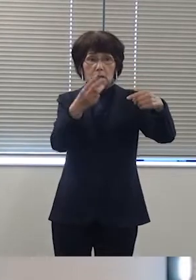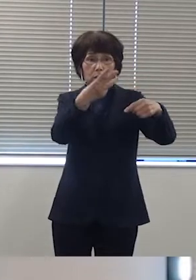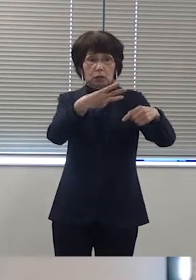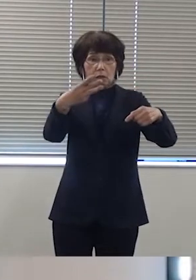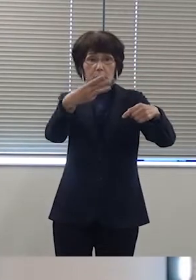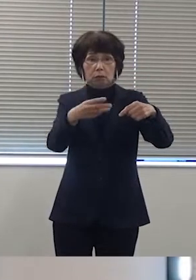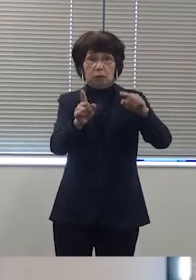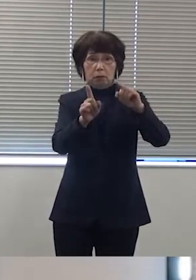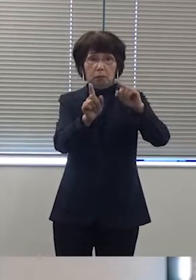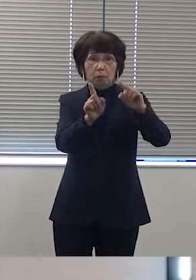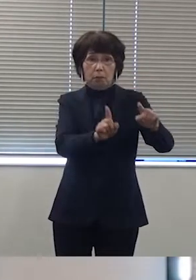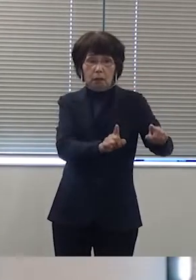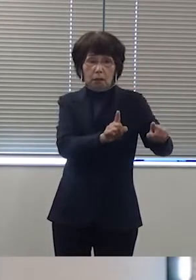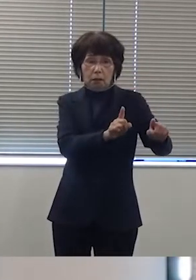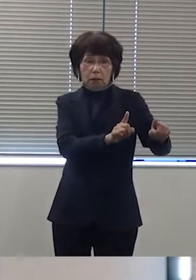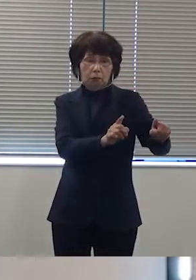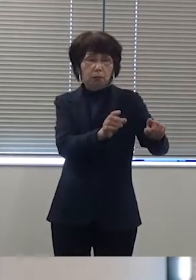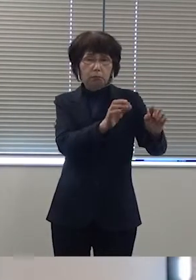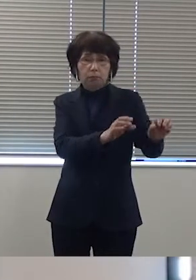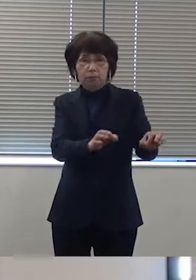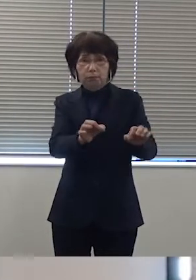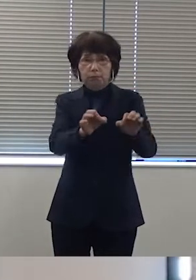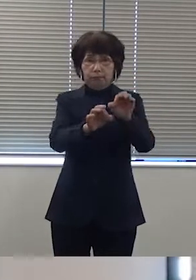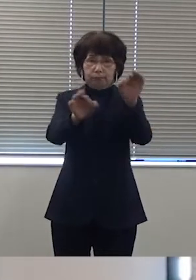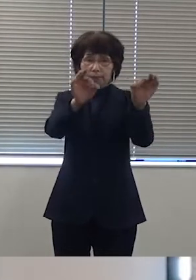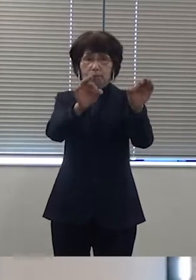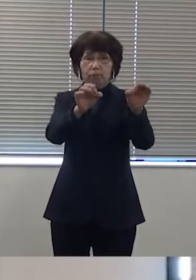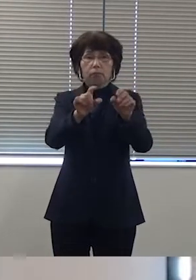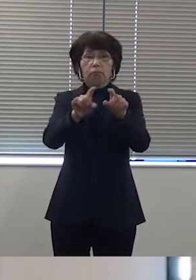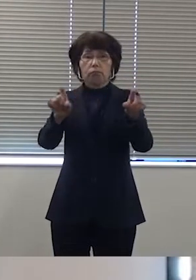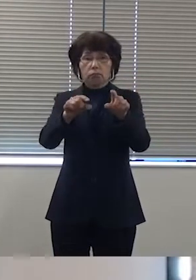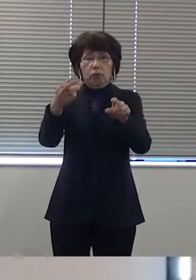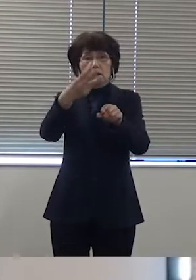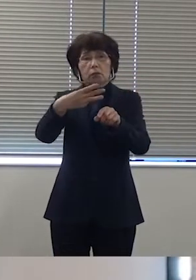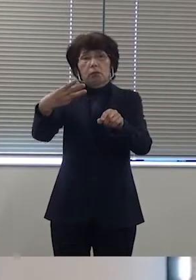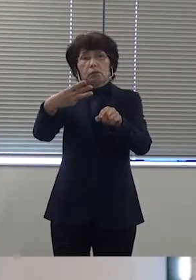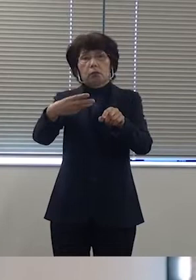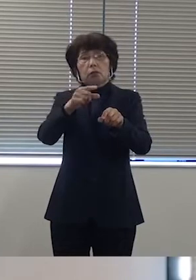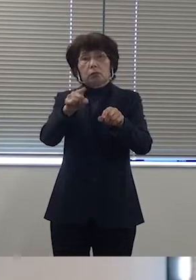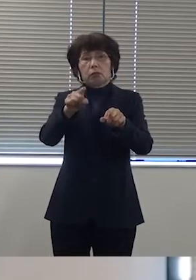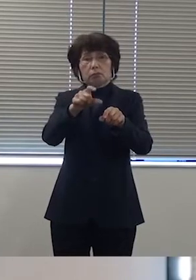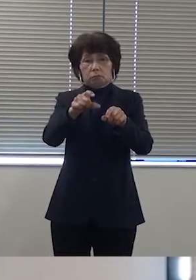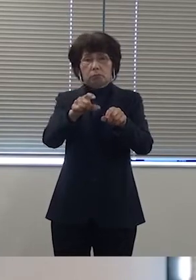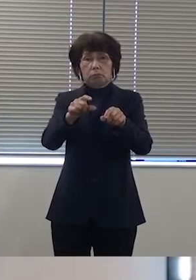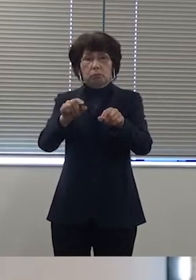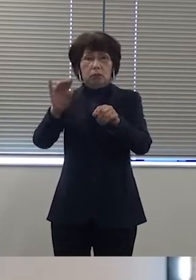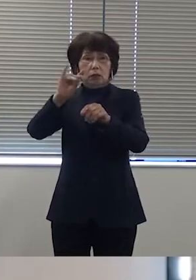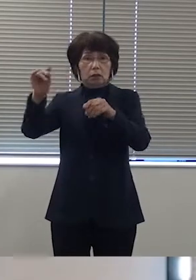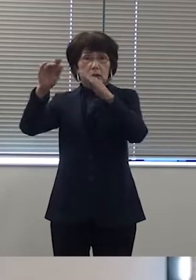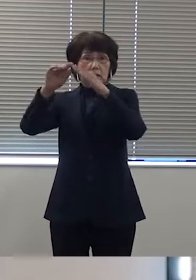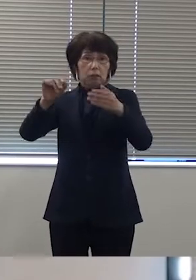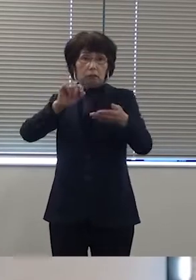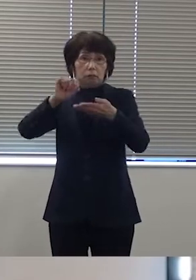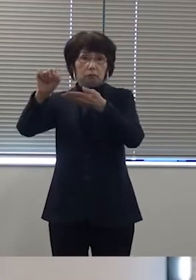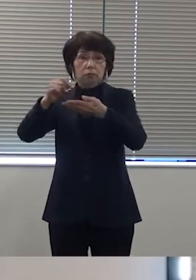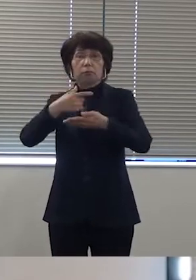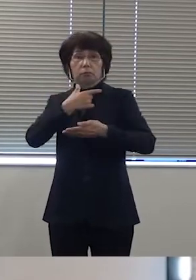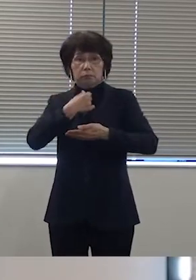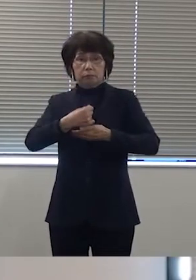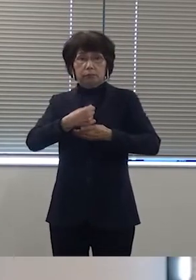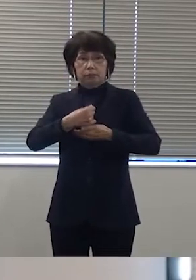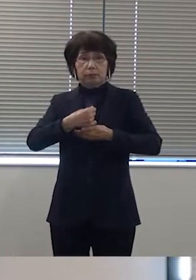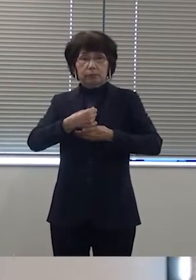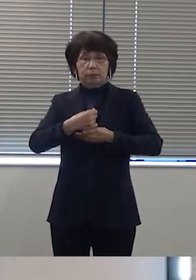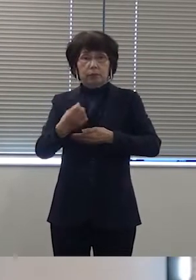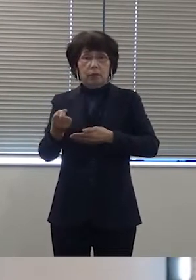たいということを議会に提案したいと思っております。で、基金残高がゼロで、令和4年度高校特別会計で